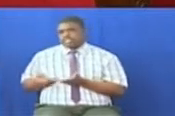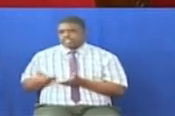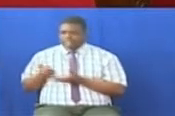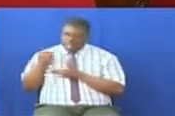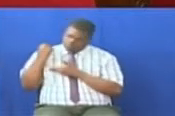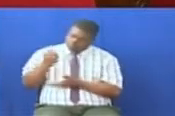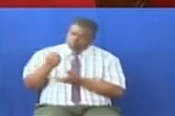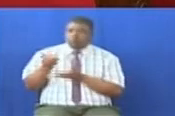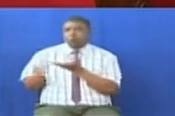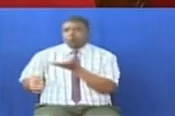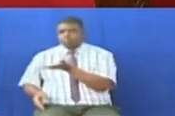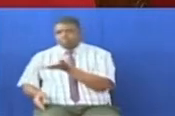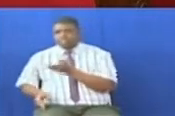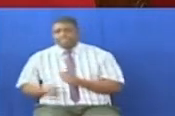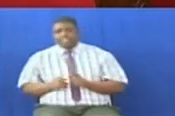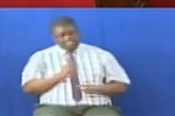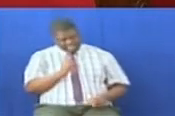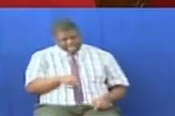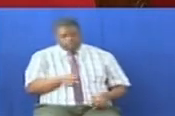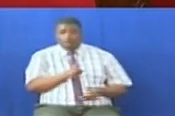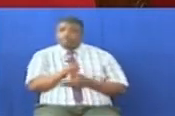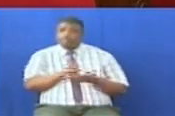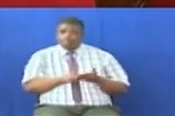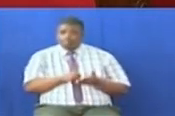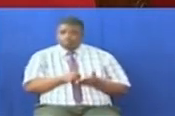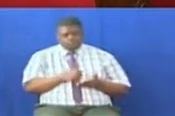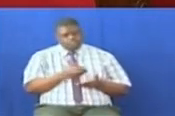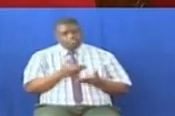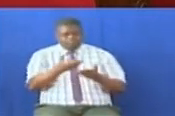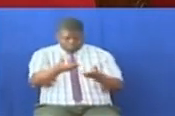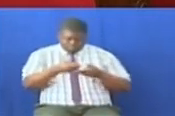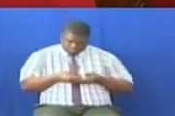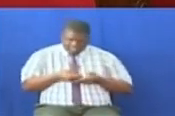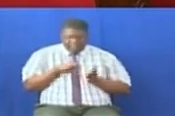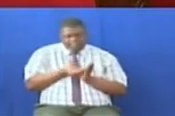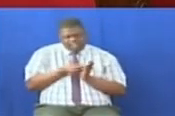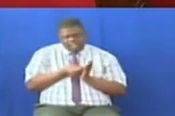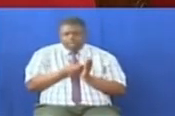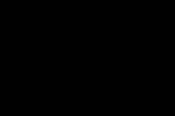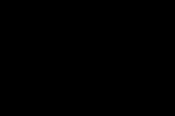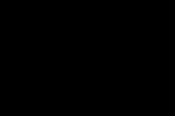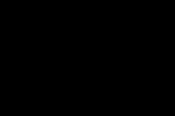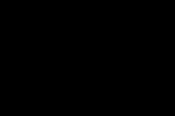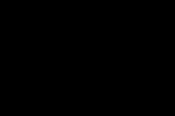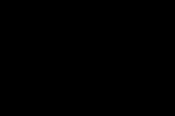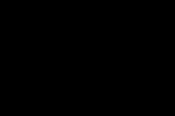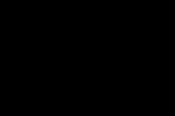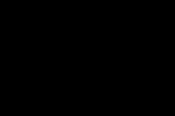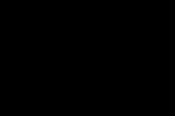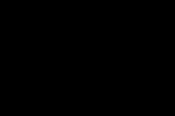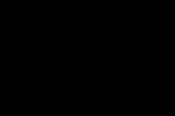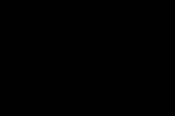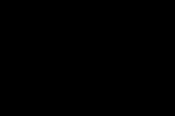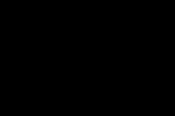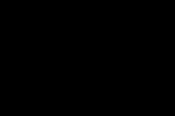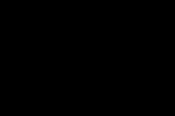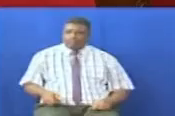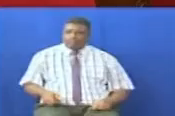almashauri zinazopokea stahiki ya fedha lakini zinafika kwa kuchelewa. Mfano, katika mwaka wa fedha